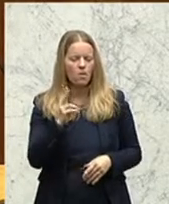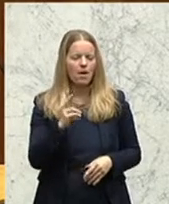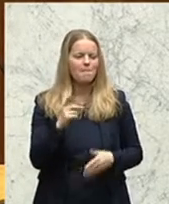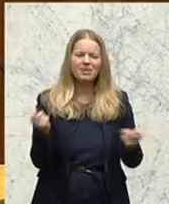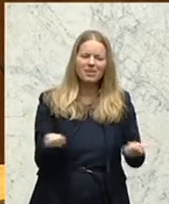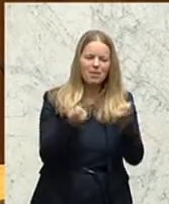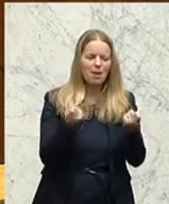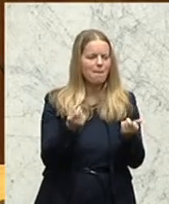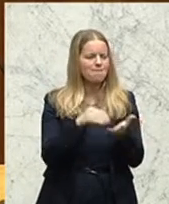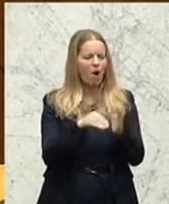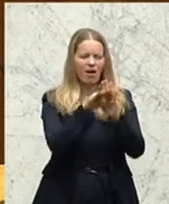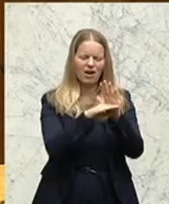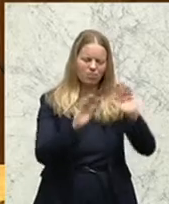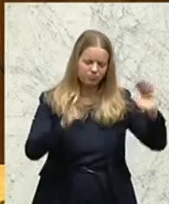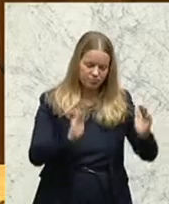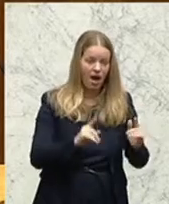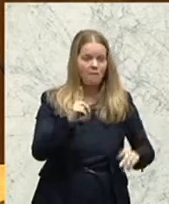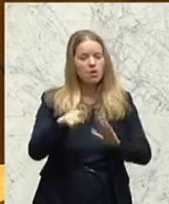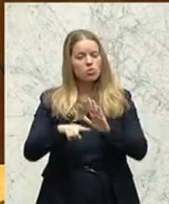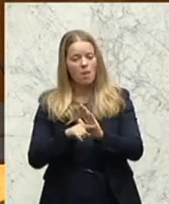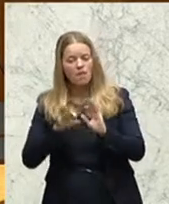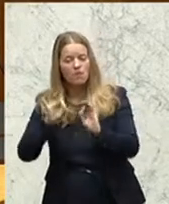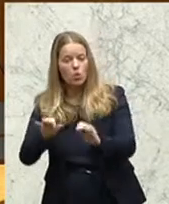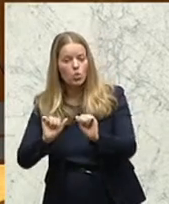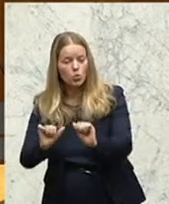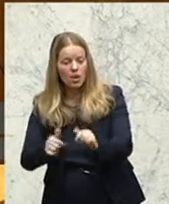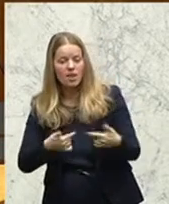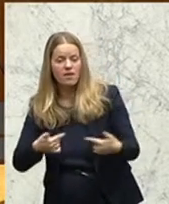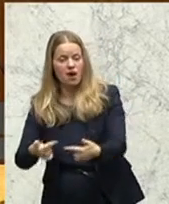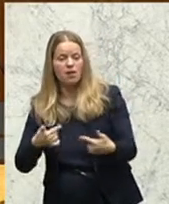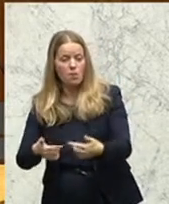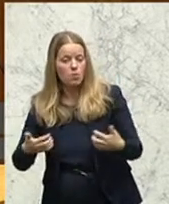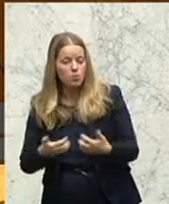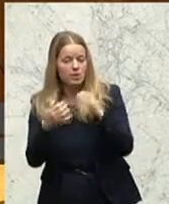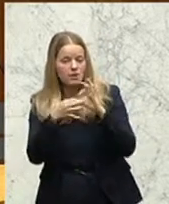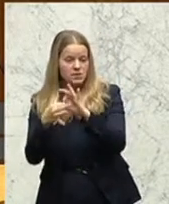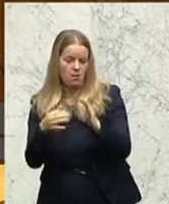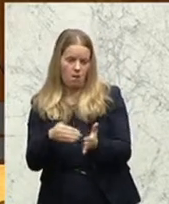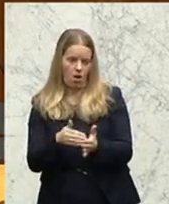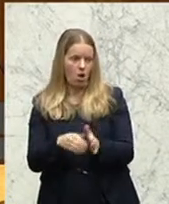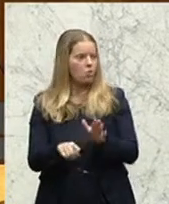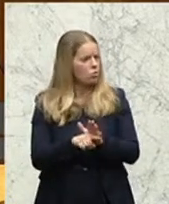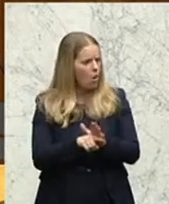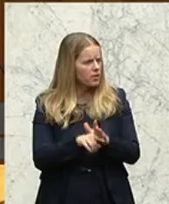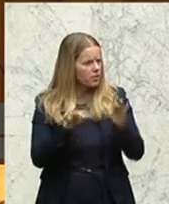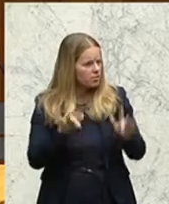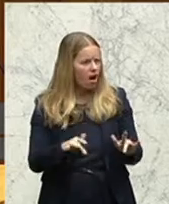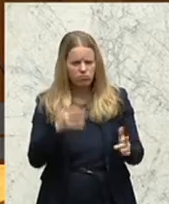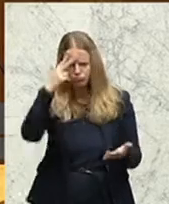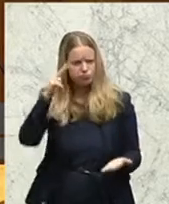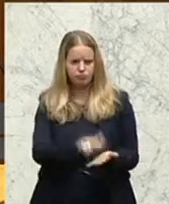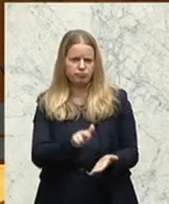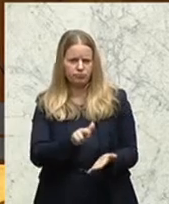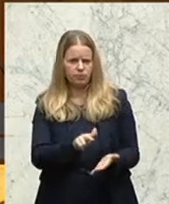Regulierungen, dennoch brauchen sie Normen für ihre Kunden-, Lieferanten- und Produzentenbeziehungen. Normen sind anerkanntes Wissen von